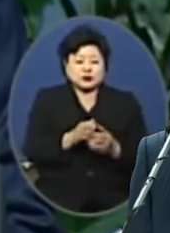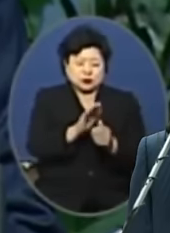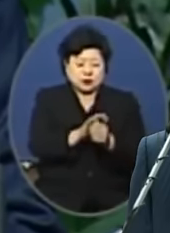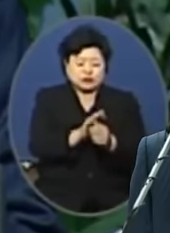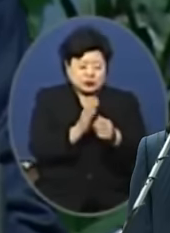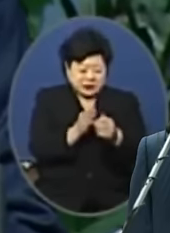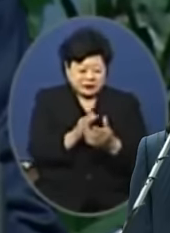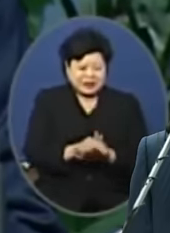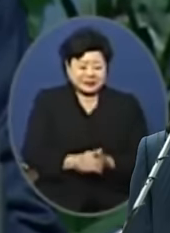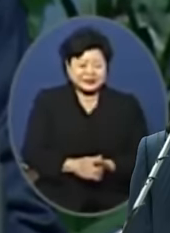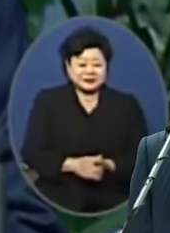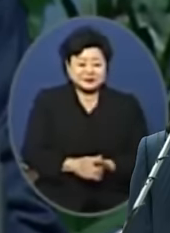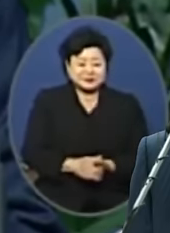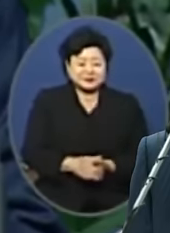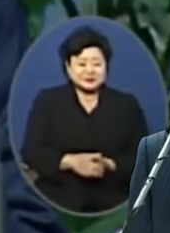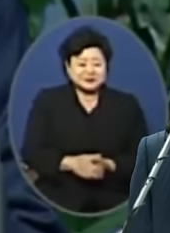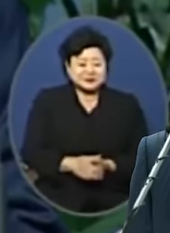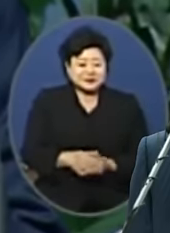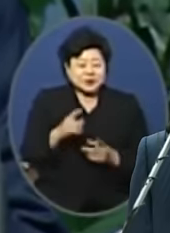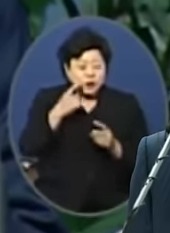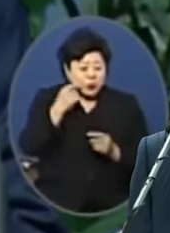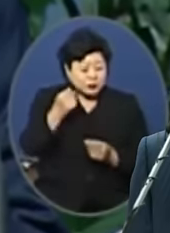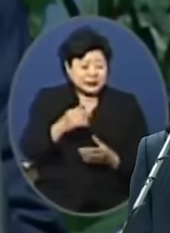바랍니다. 나는